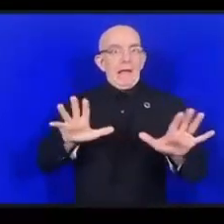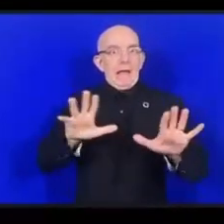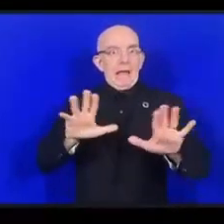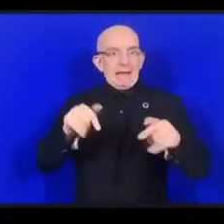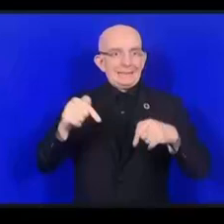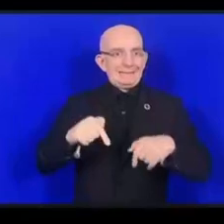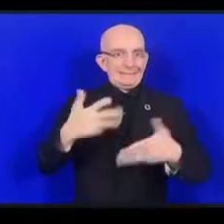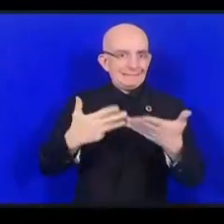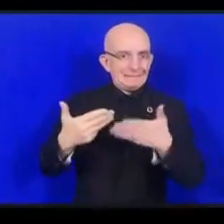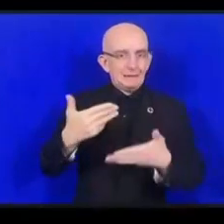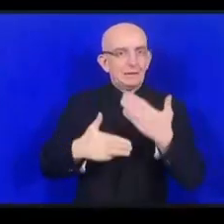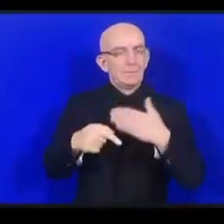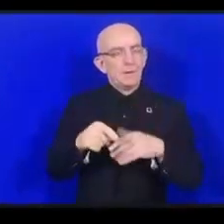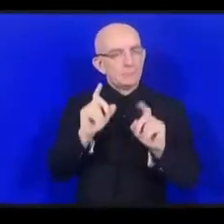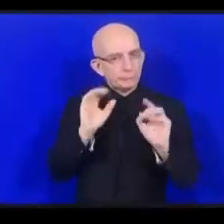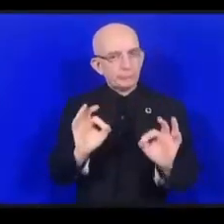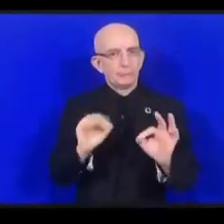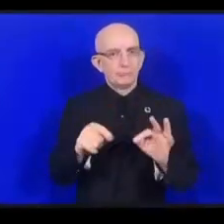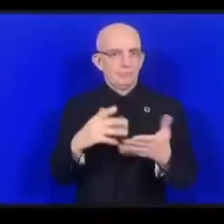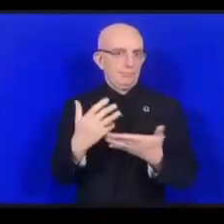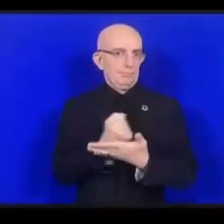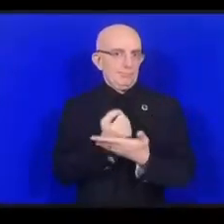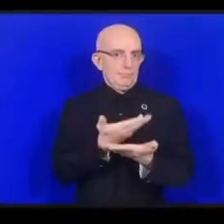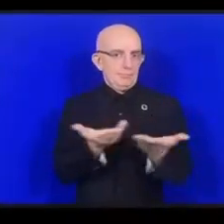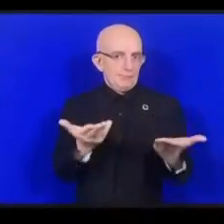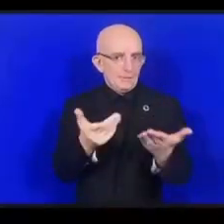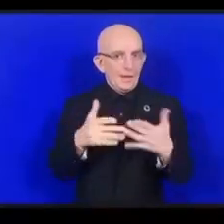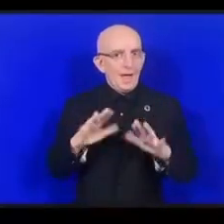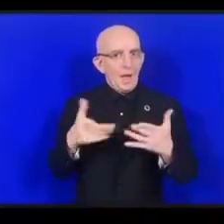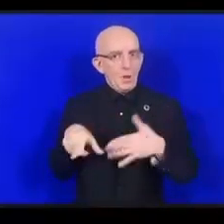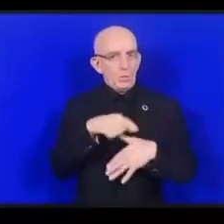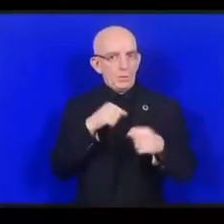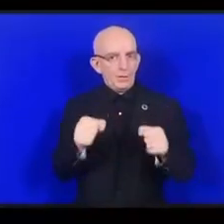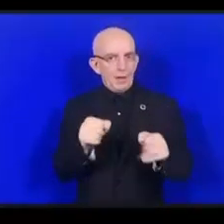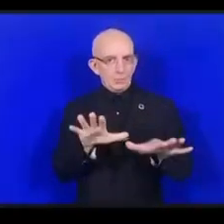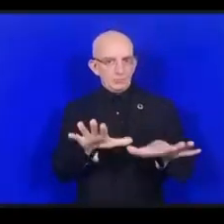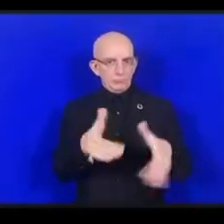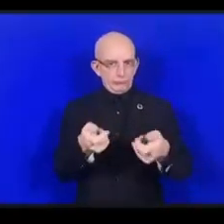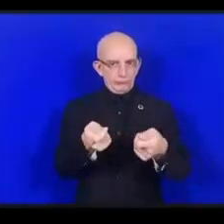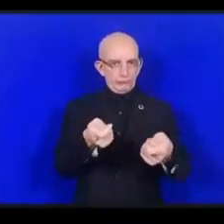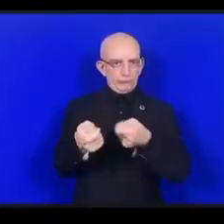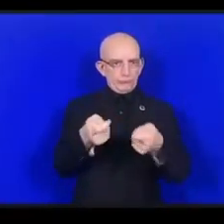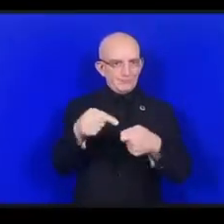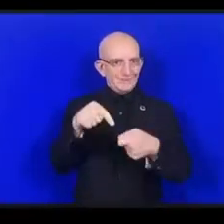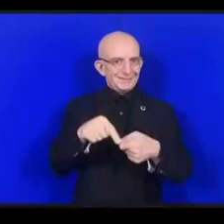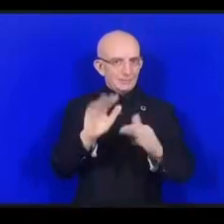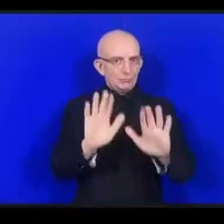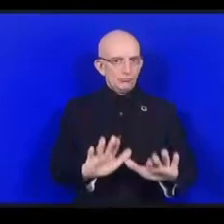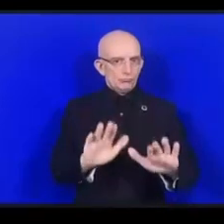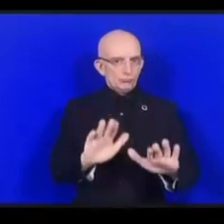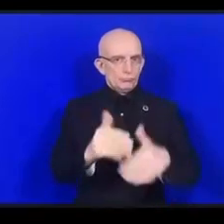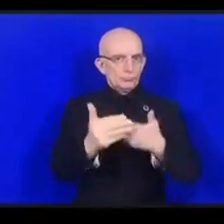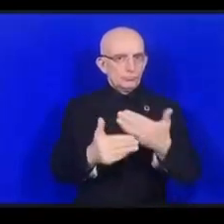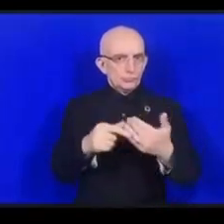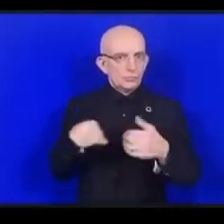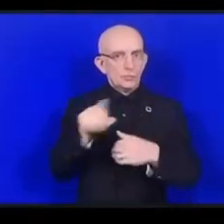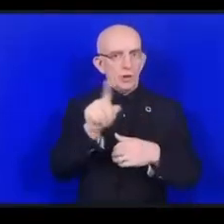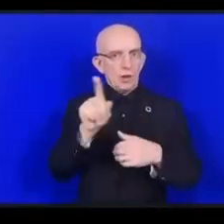家呢就是不是说用恶意的方式，而是用善意的方式来利用它。怎么样来确保